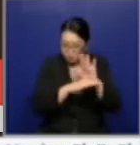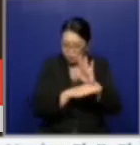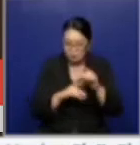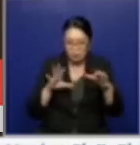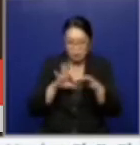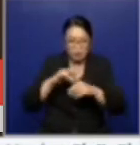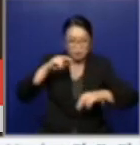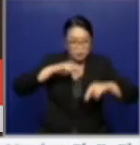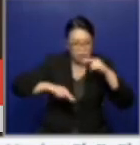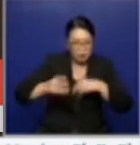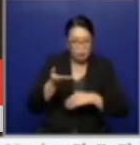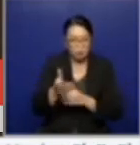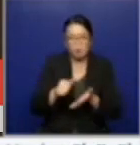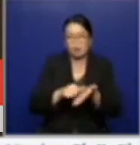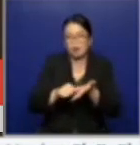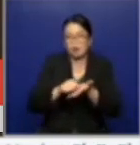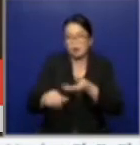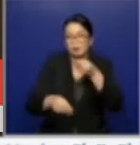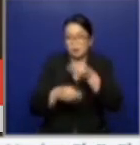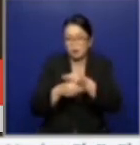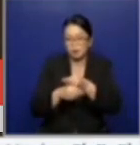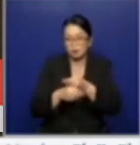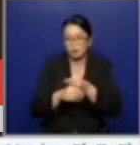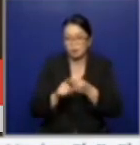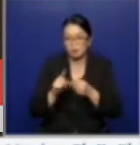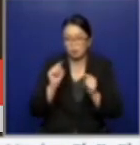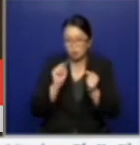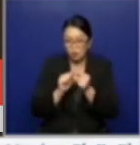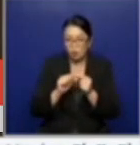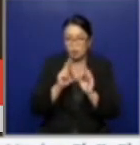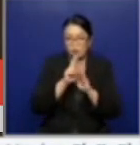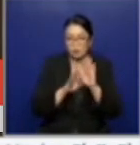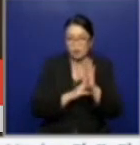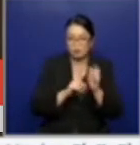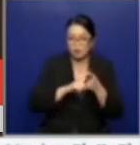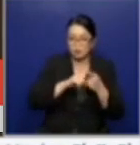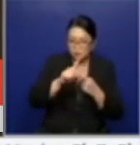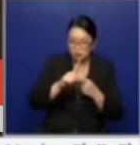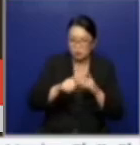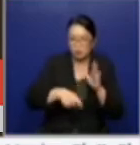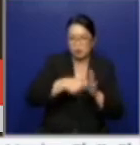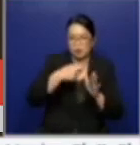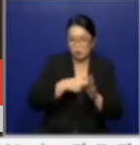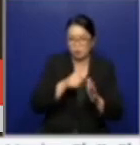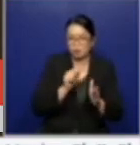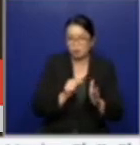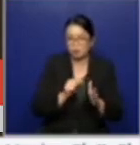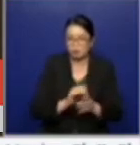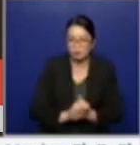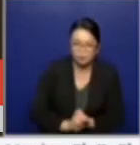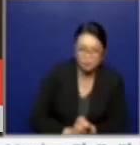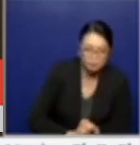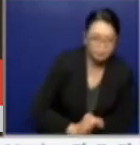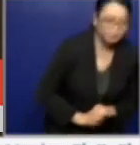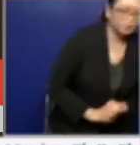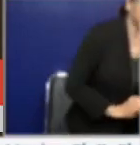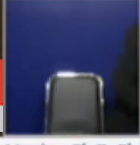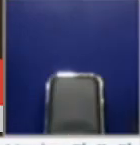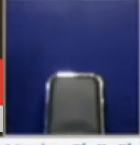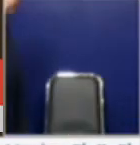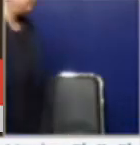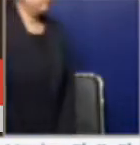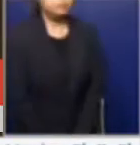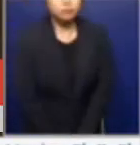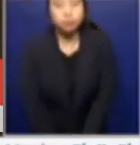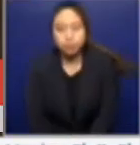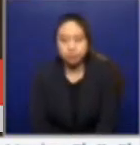ติขอแก้ไขในวาระหนึ่งในขั้นรับหลักการนอกจากจะต้องมีเสียงเห็นชอบ